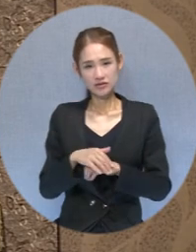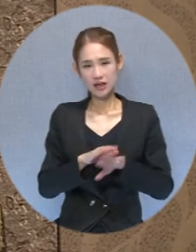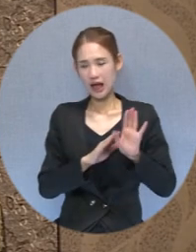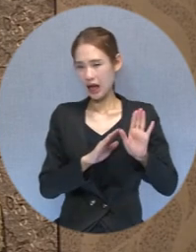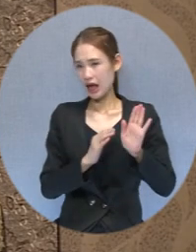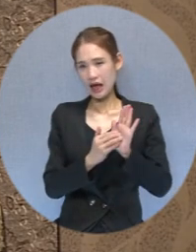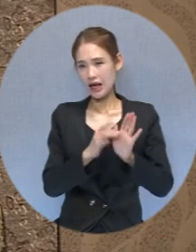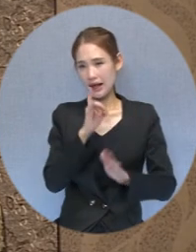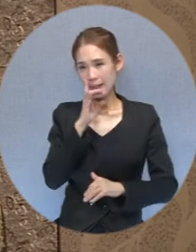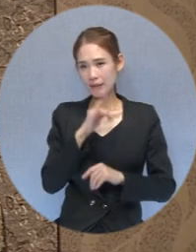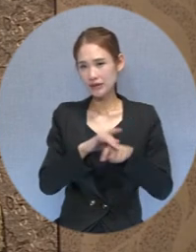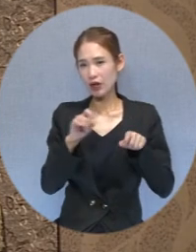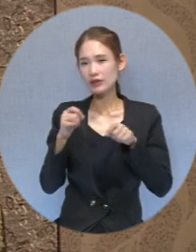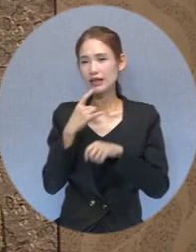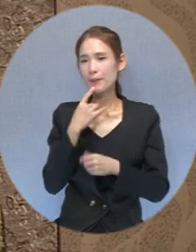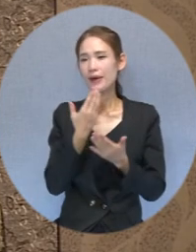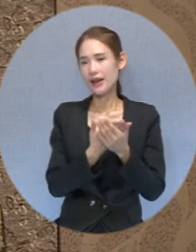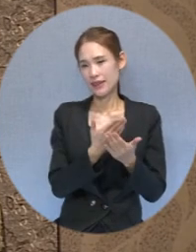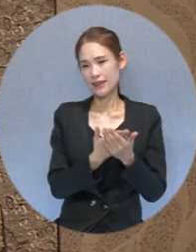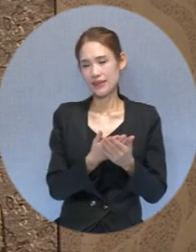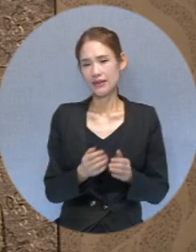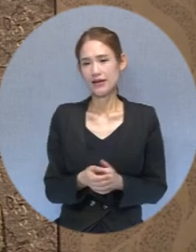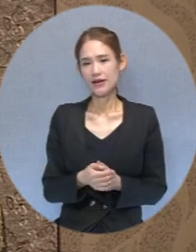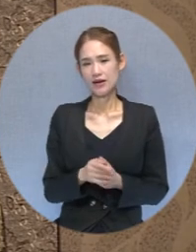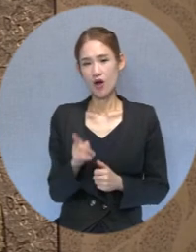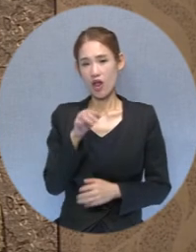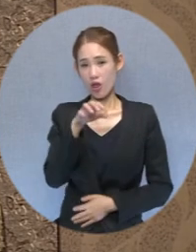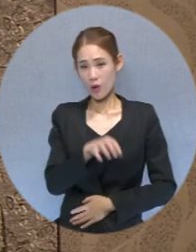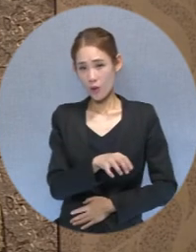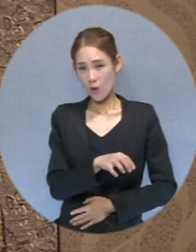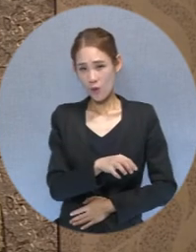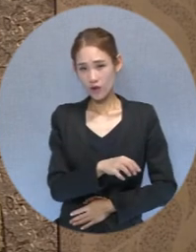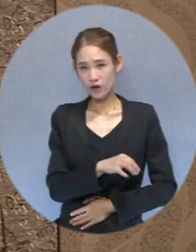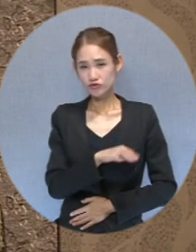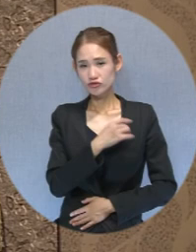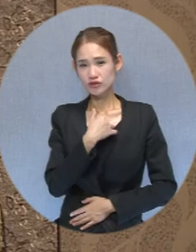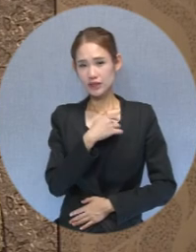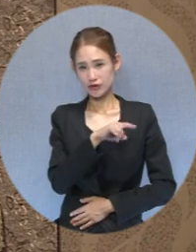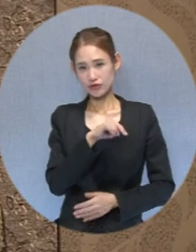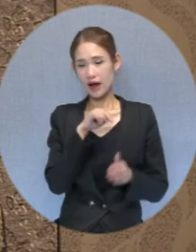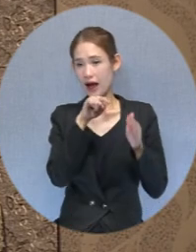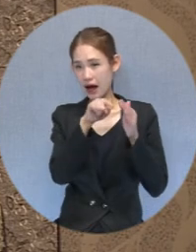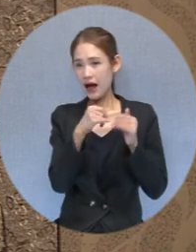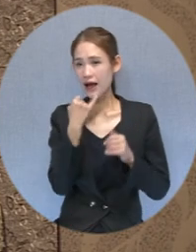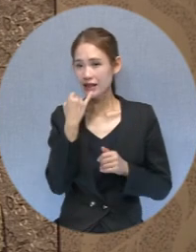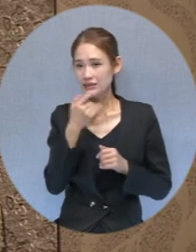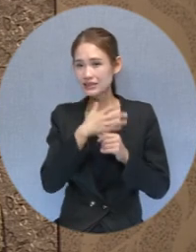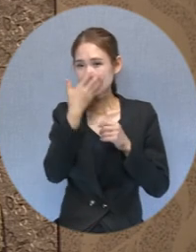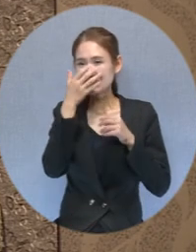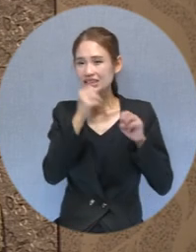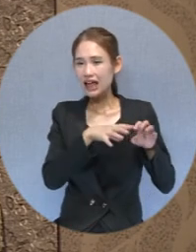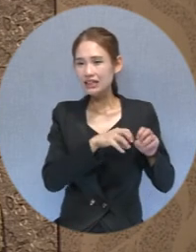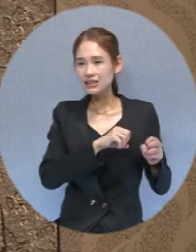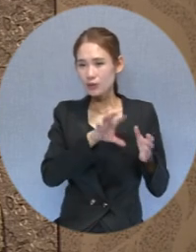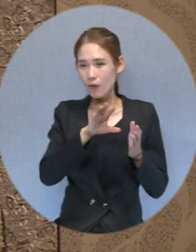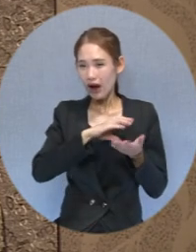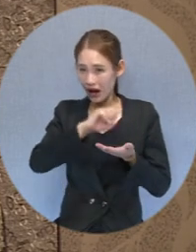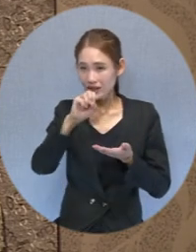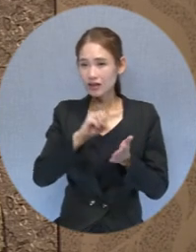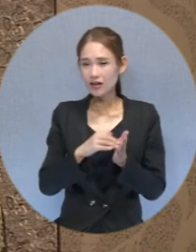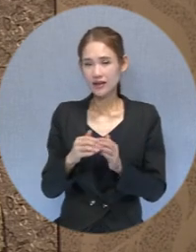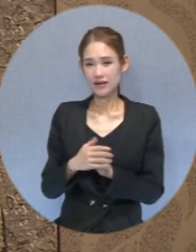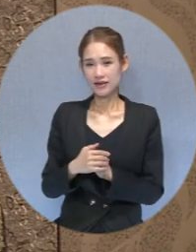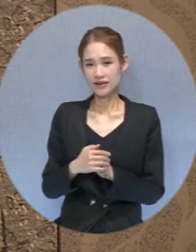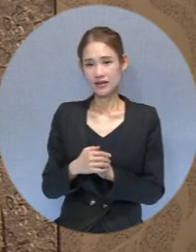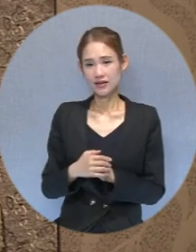받겠고 연장만 해달라. 또 어떤 곳은 그러면 우리가 그거 갈 테니까 쓰레기 처리장도 같이 좀 받아줘. 그건 안 받을